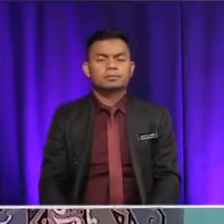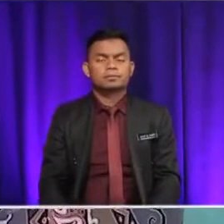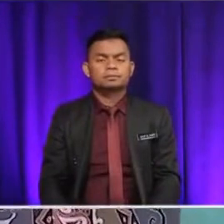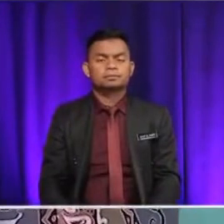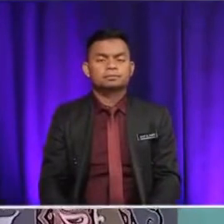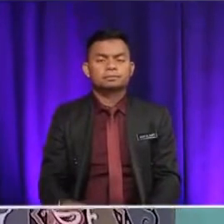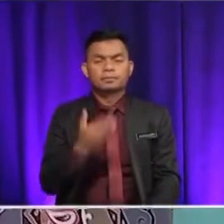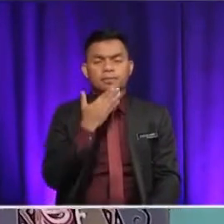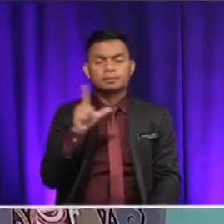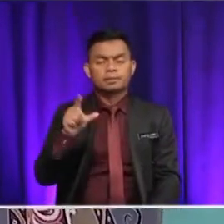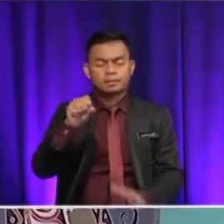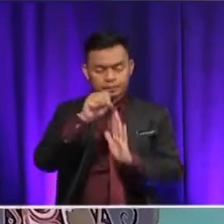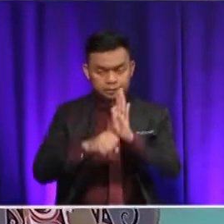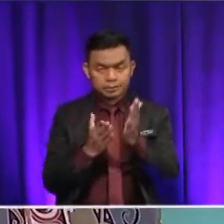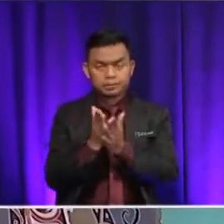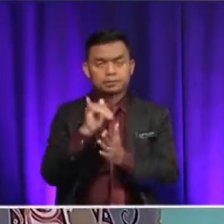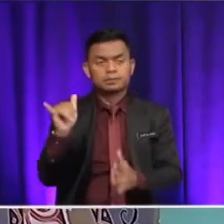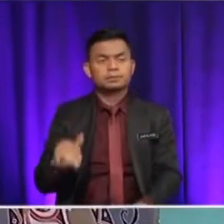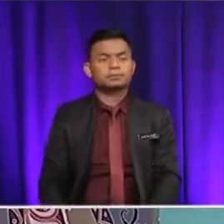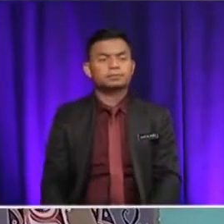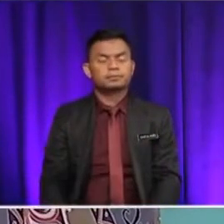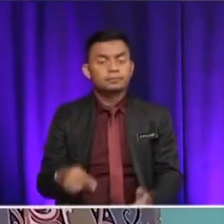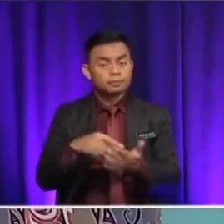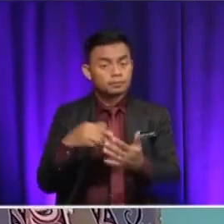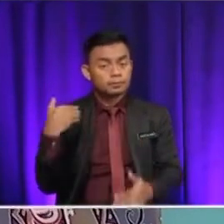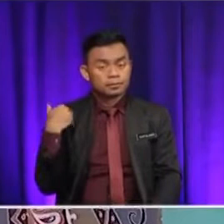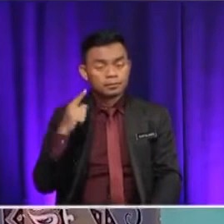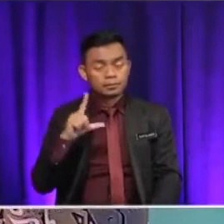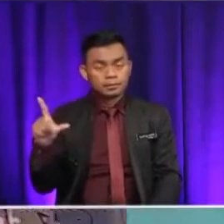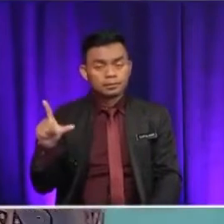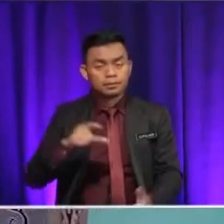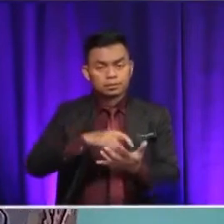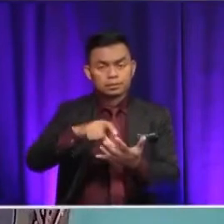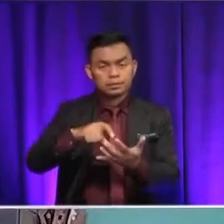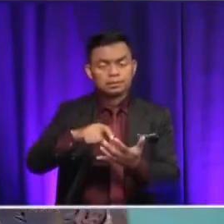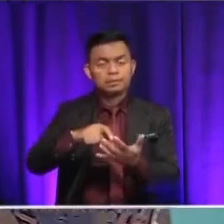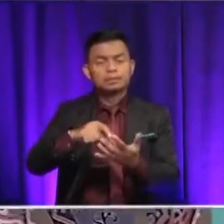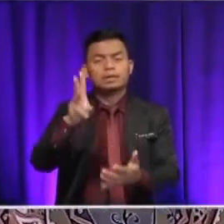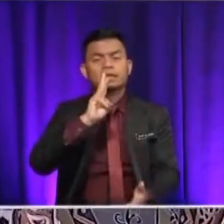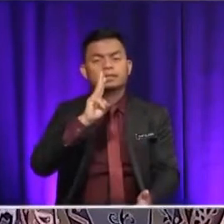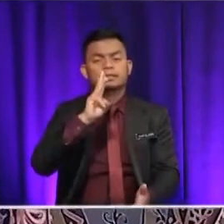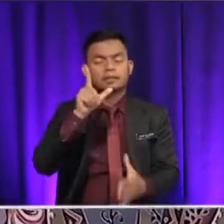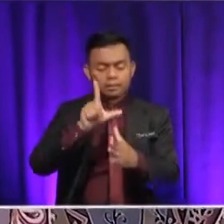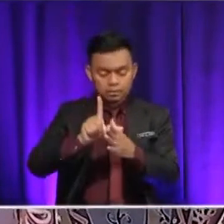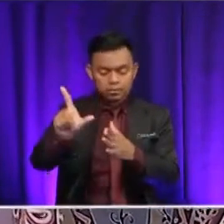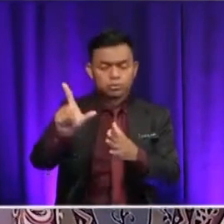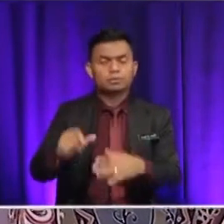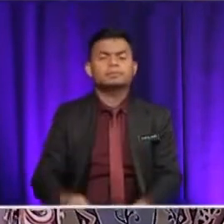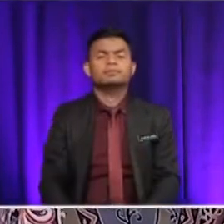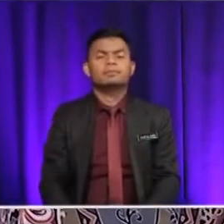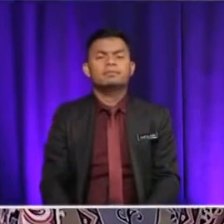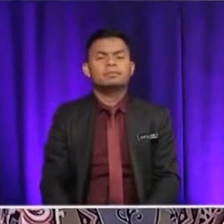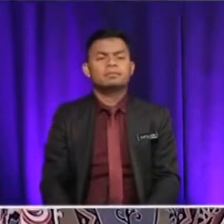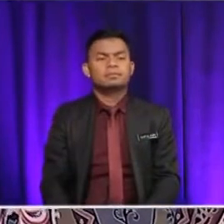Okey, seterusnya. So, ini lukisan bekalan air langsung. Dalam bekalan air langsung kat sini,